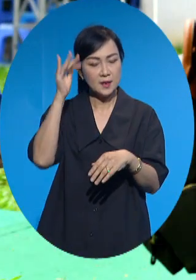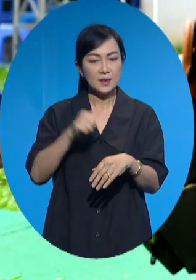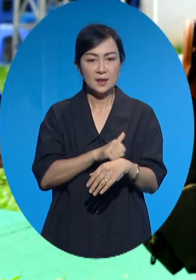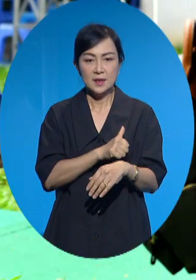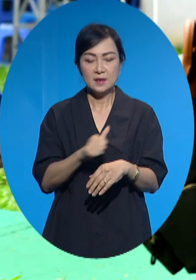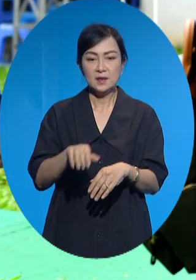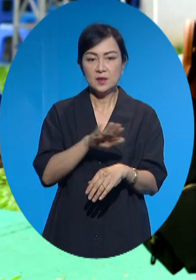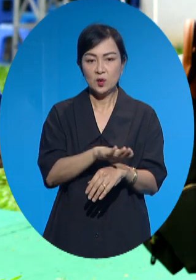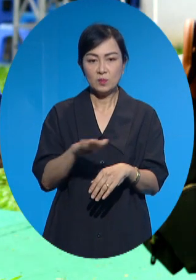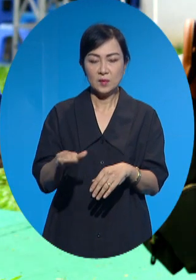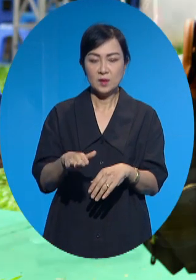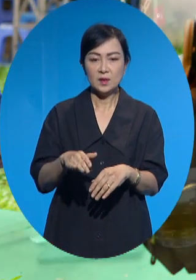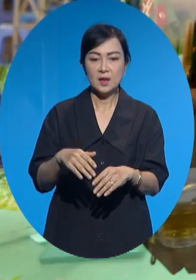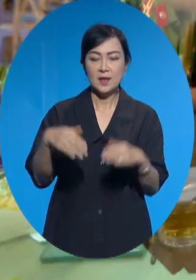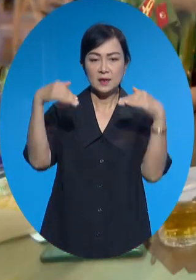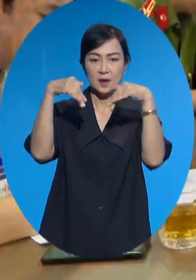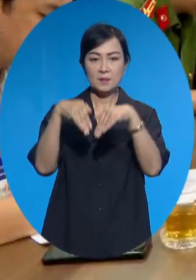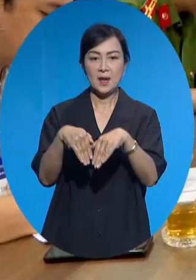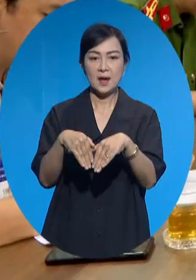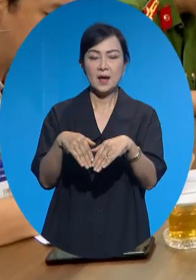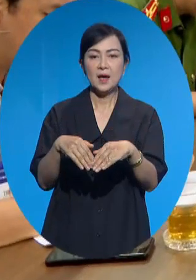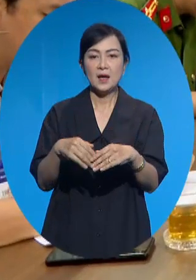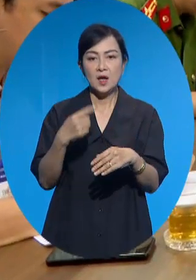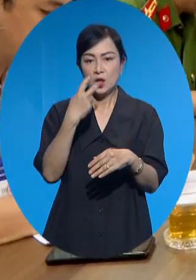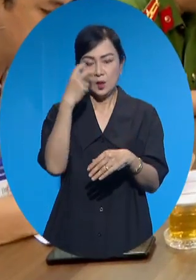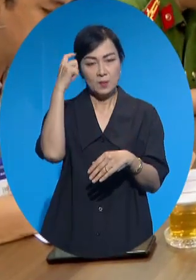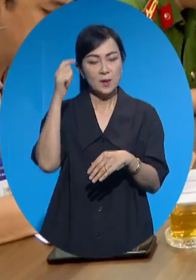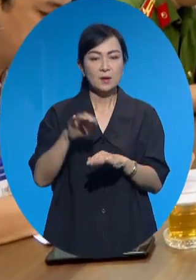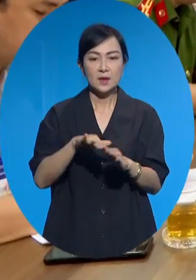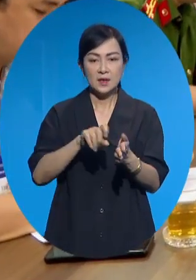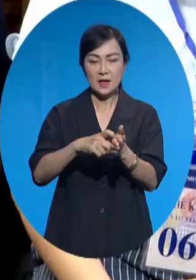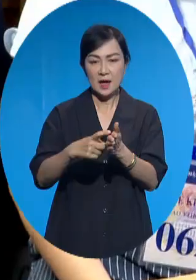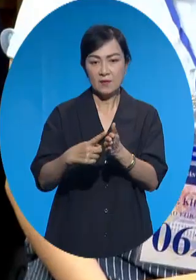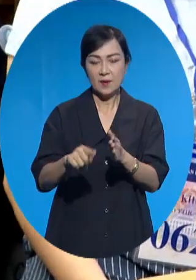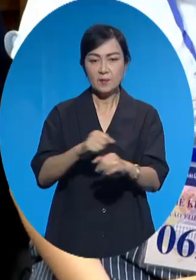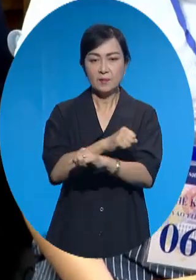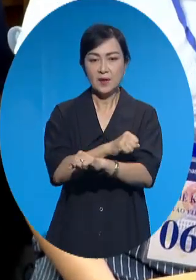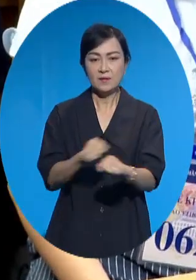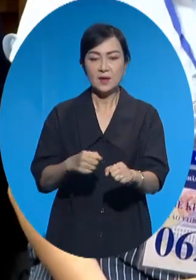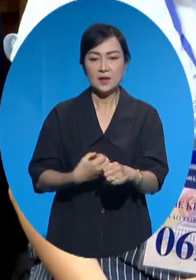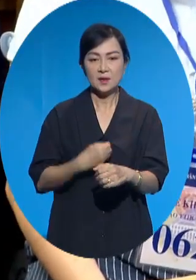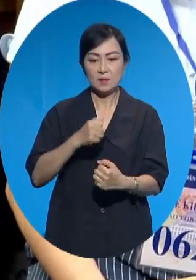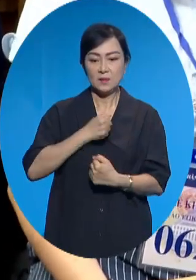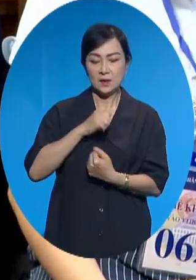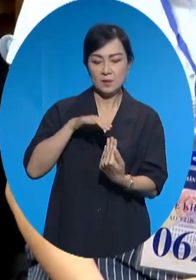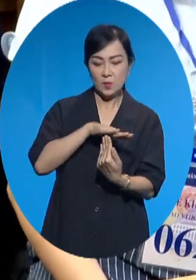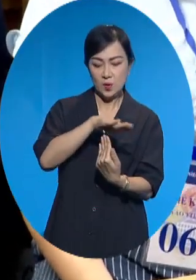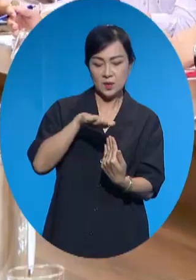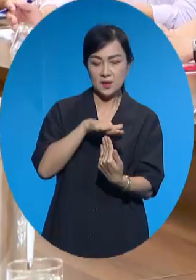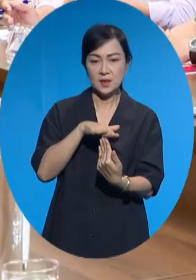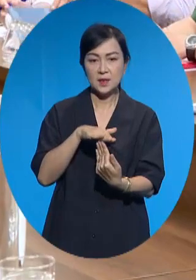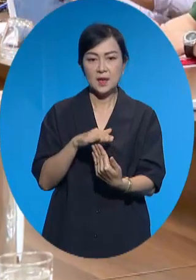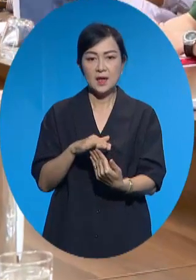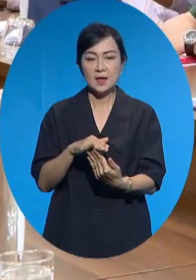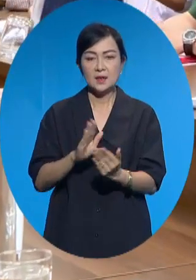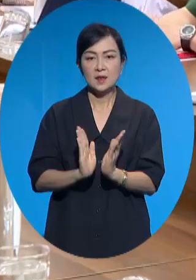dân, các em thiếu nhi có thể trực tiếp tham gia, qua đó tìm hiểu và thực hành các giải pháp tiêu dùng bền vững, lối sống thân thiện với môi trường. Trong khuôn